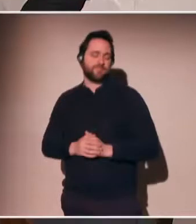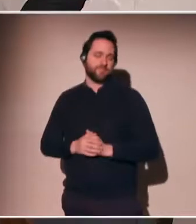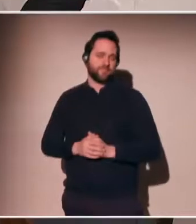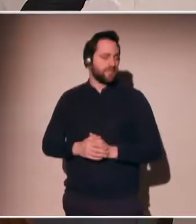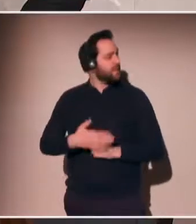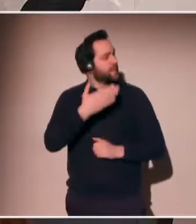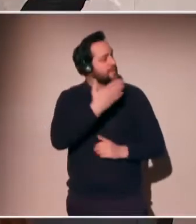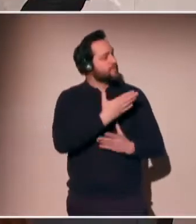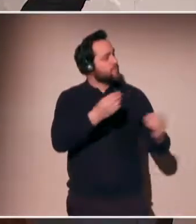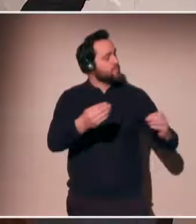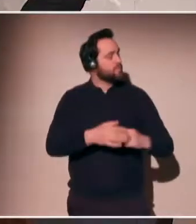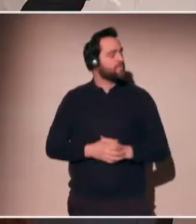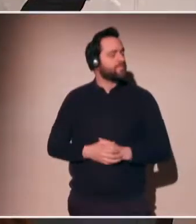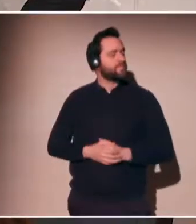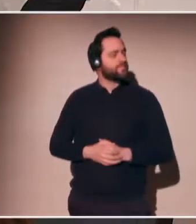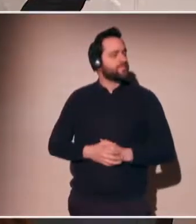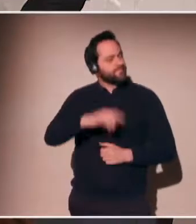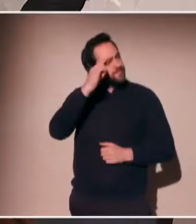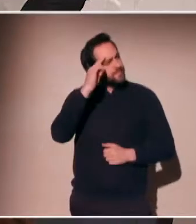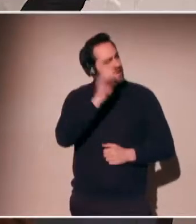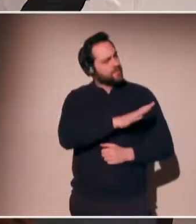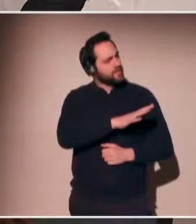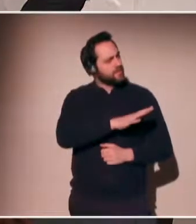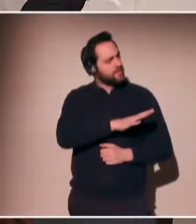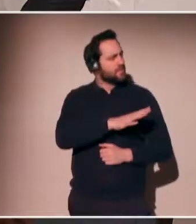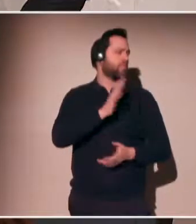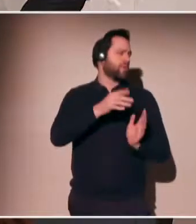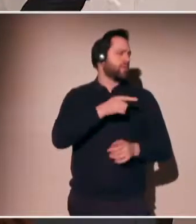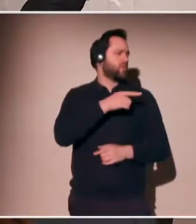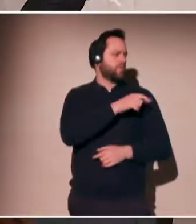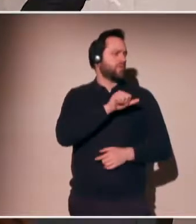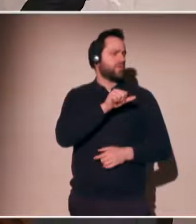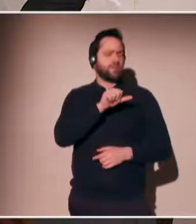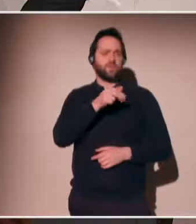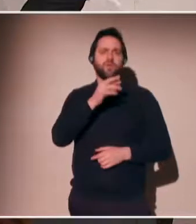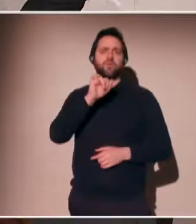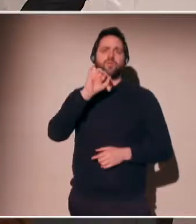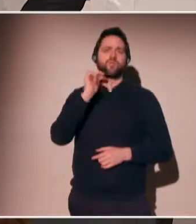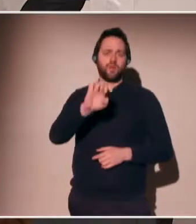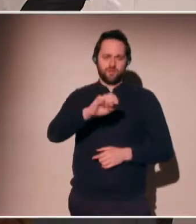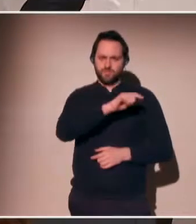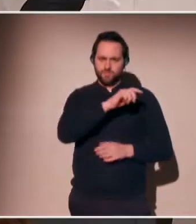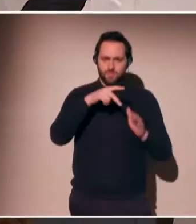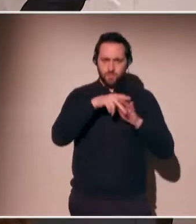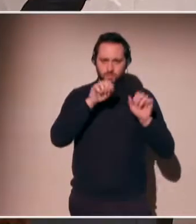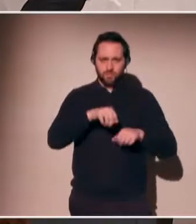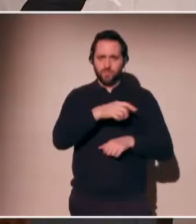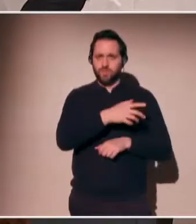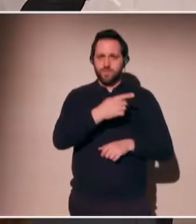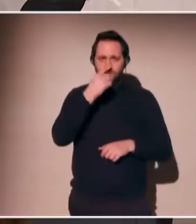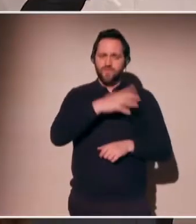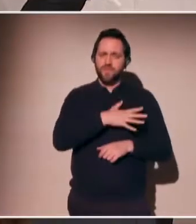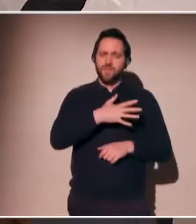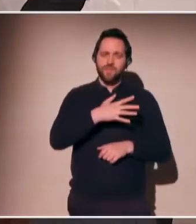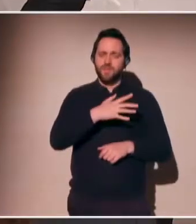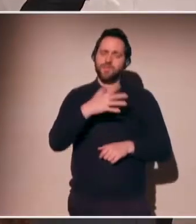vous, et peut-être Antoine, vous pouvez commencer, quels sont les principaux obstacles à lever pour avoir, en fin de compte,